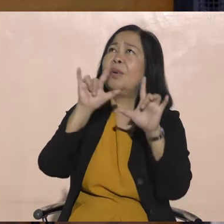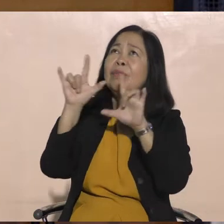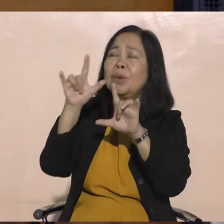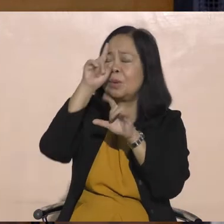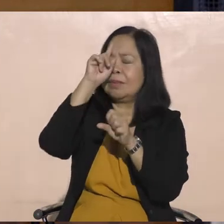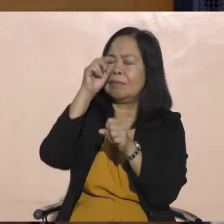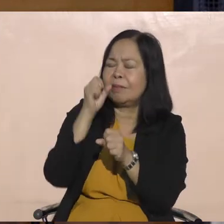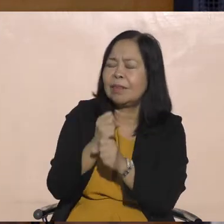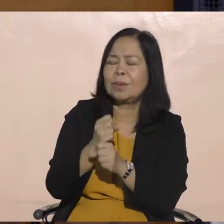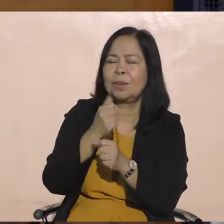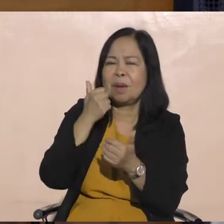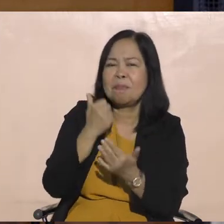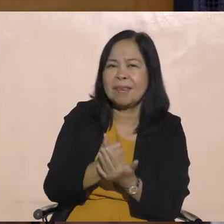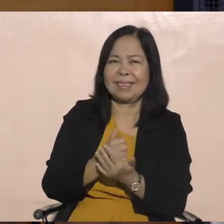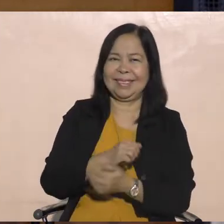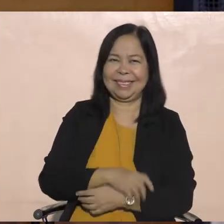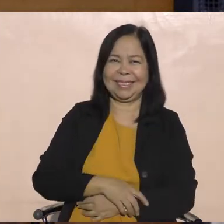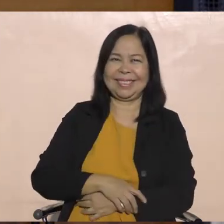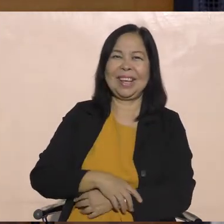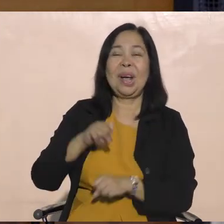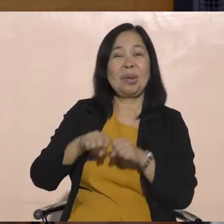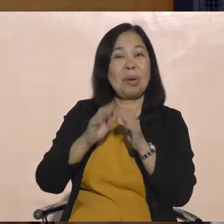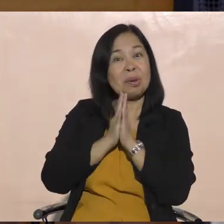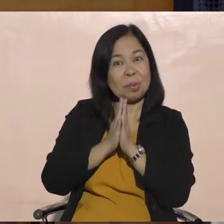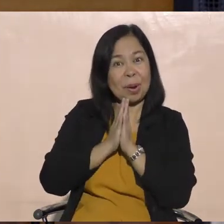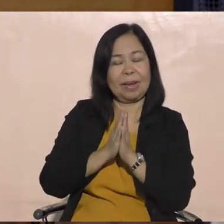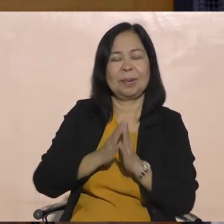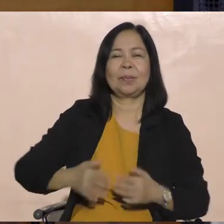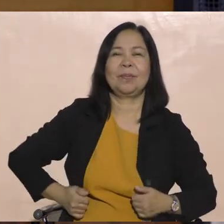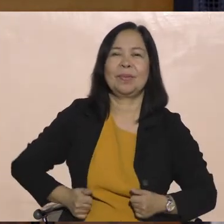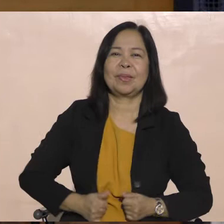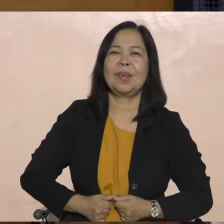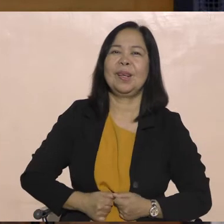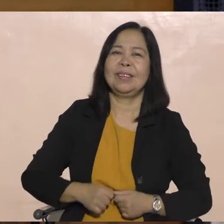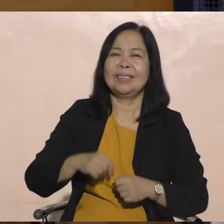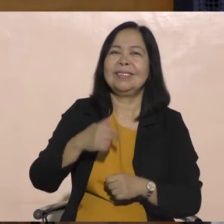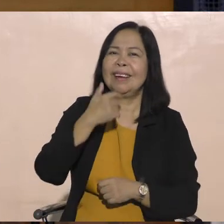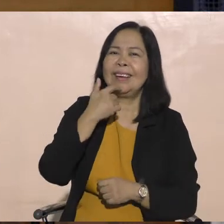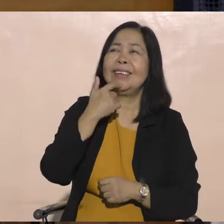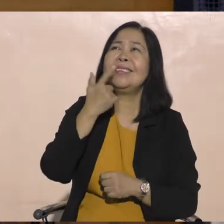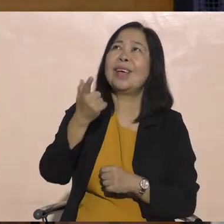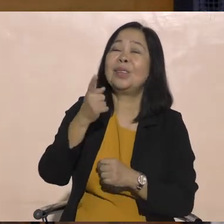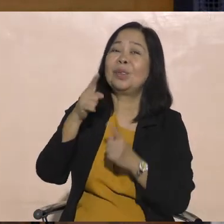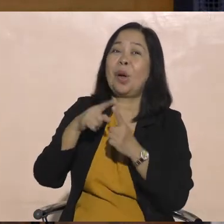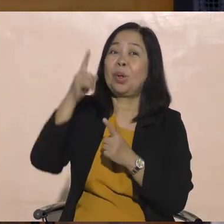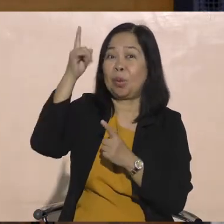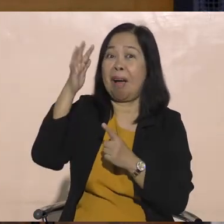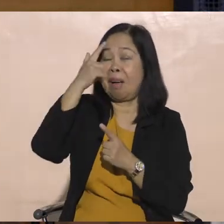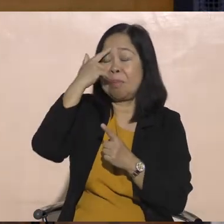love you and trust you. Amen." Nagampo sa mga kaigsunan. Ingon siya nga, "Ginoo, kung imong kabubuton, panalipdi ako, protektahi